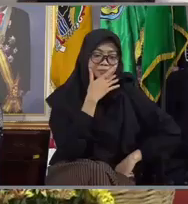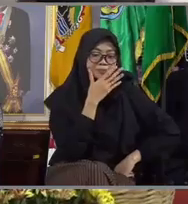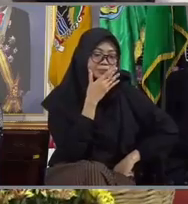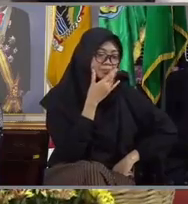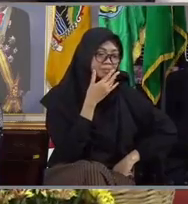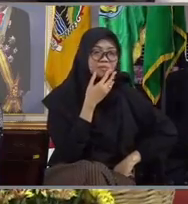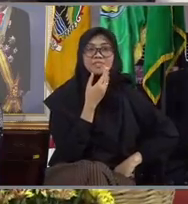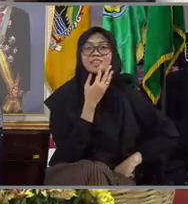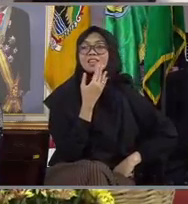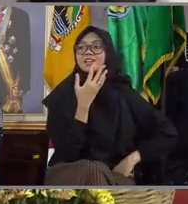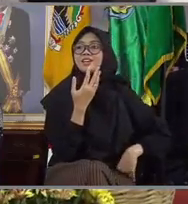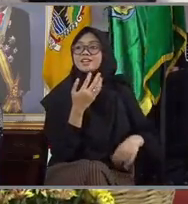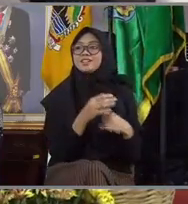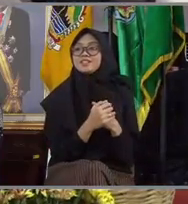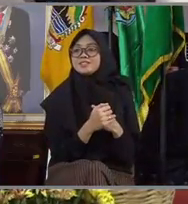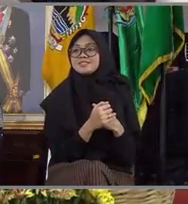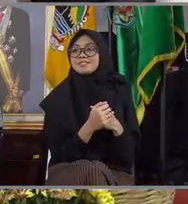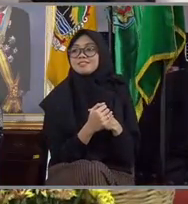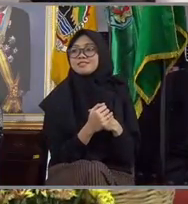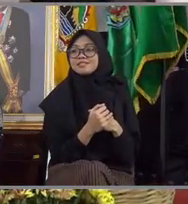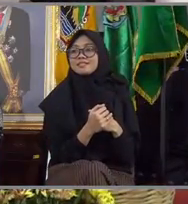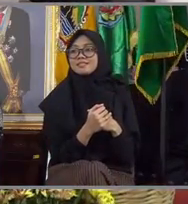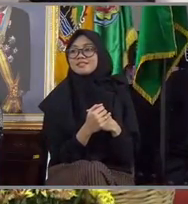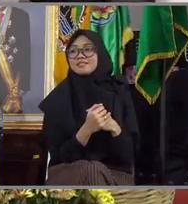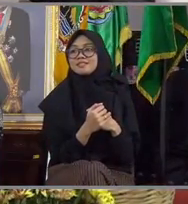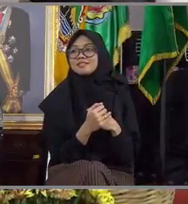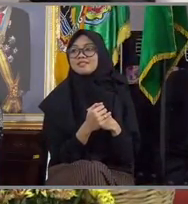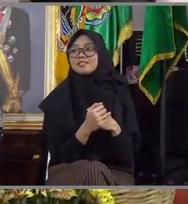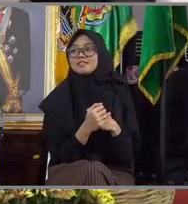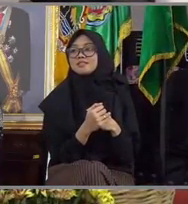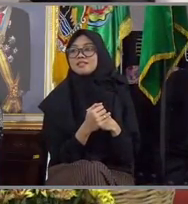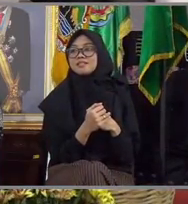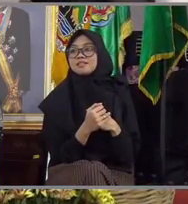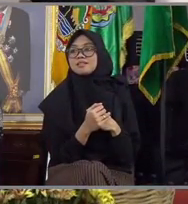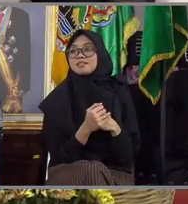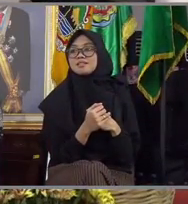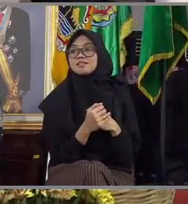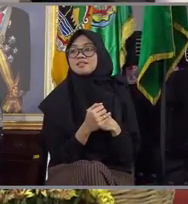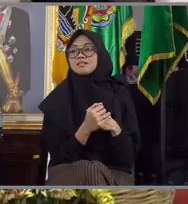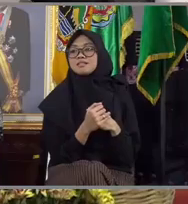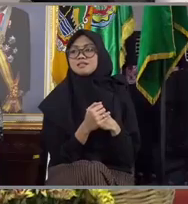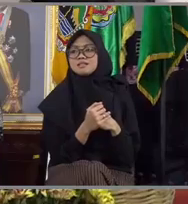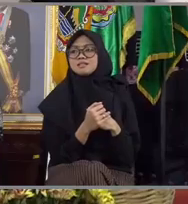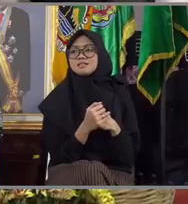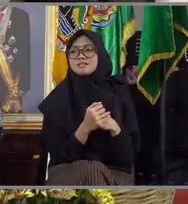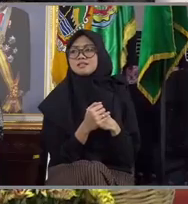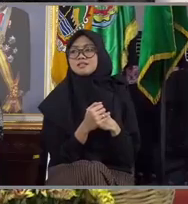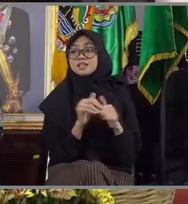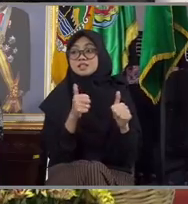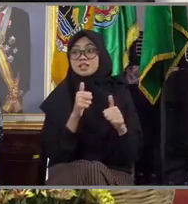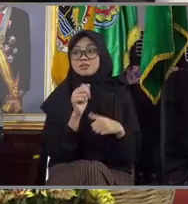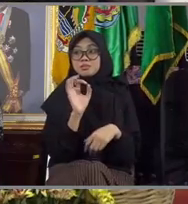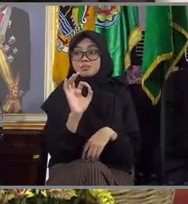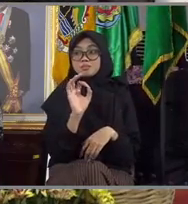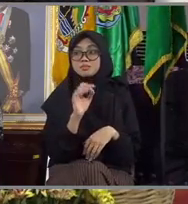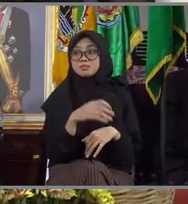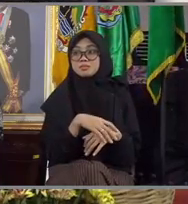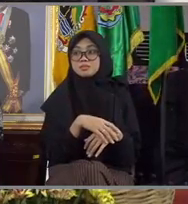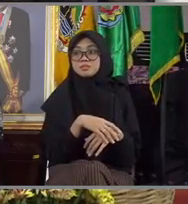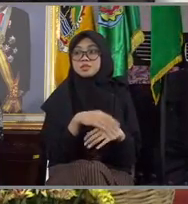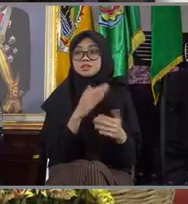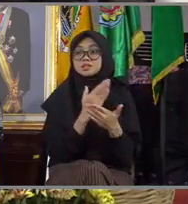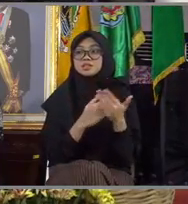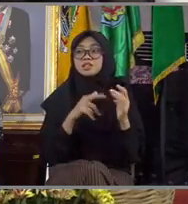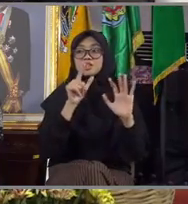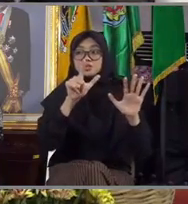11 ya kalau habis Isya ya itu itu itu siap-siap diundang semua setengah